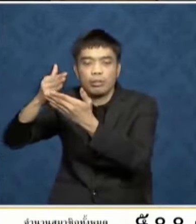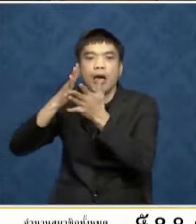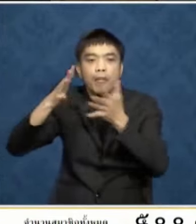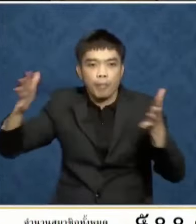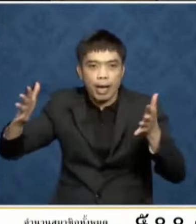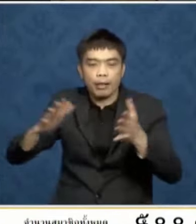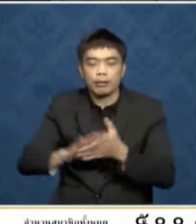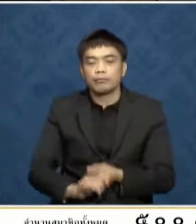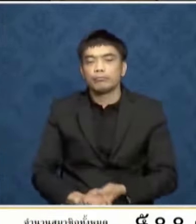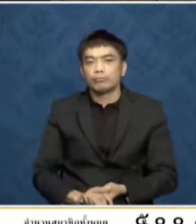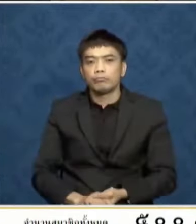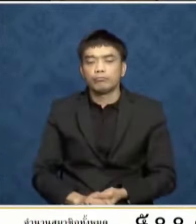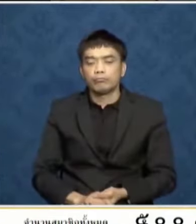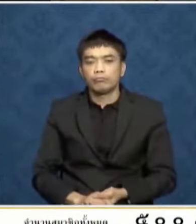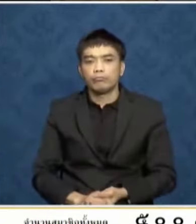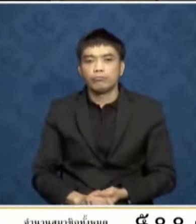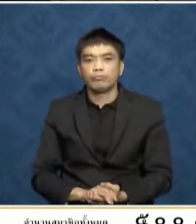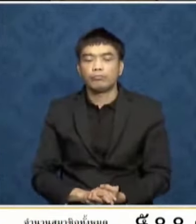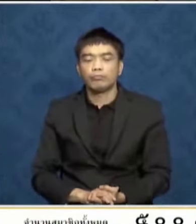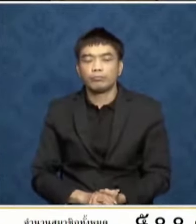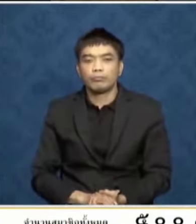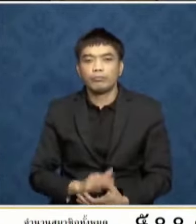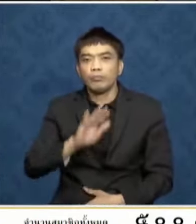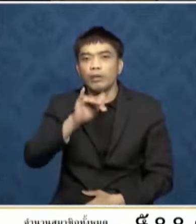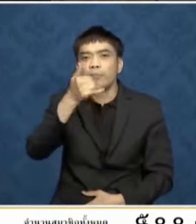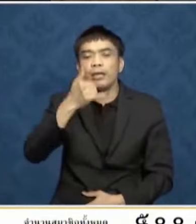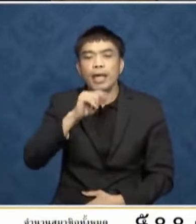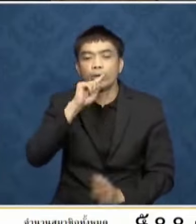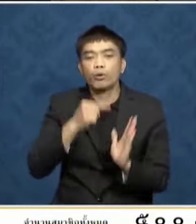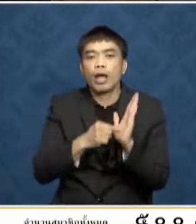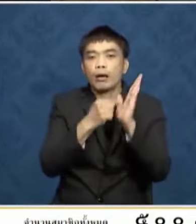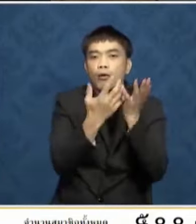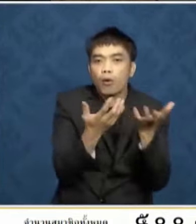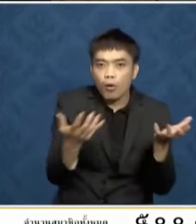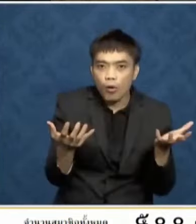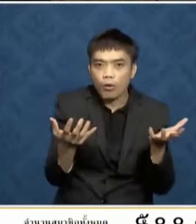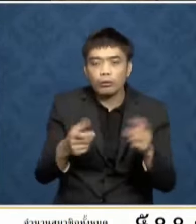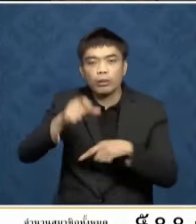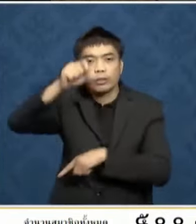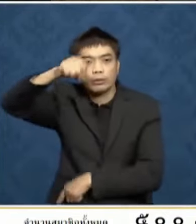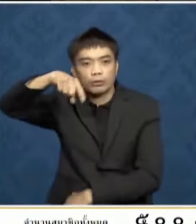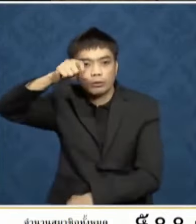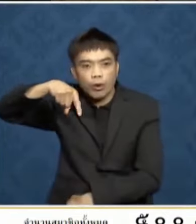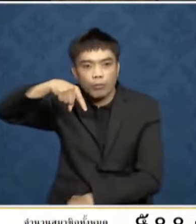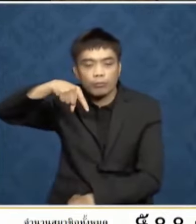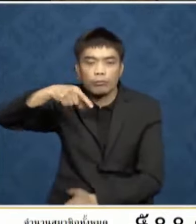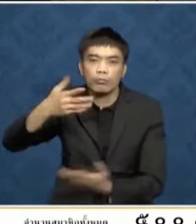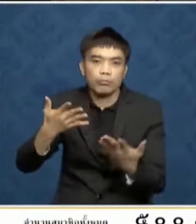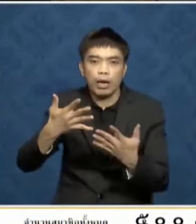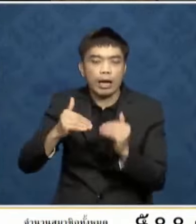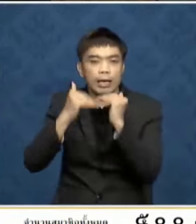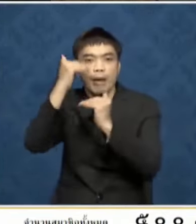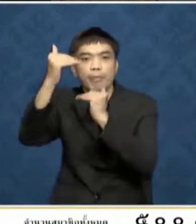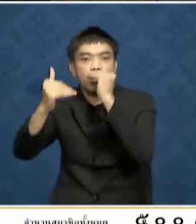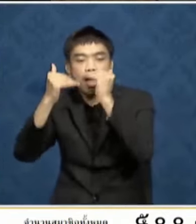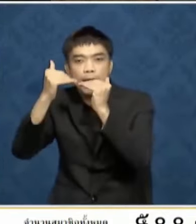กากปเทศต้ทางเทคโโยี megetไม่วจะเป็นเรื่องของอะไรเรื่องคองการซ้อมหรอเรื่องขก PATHS